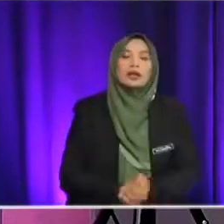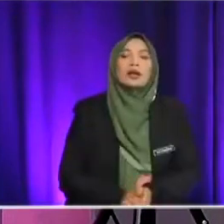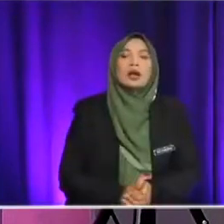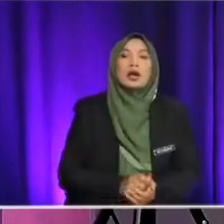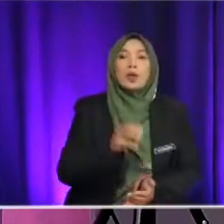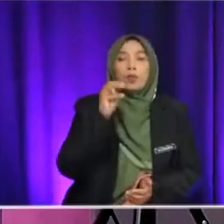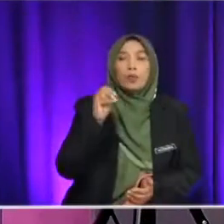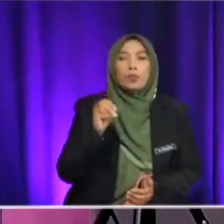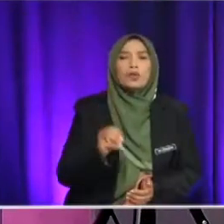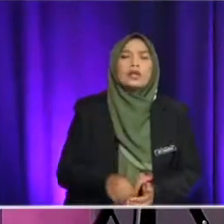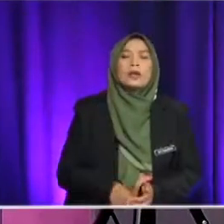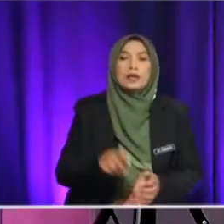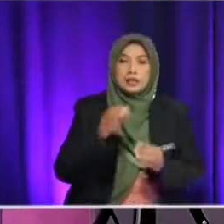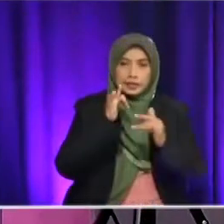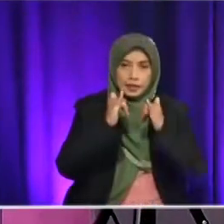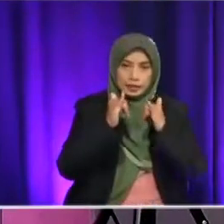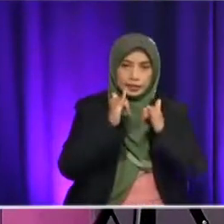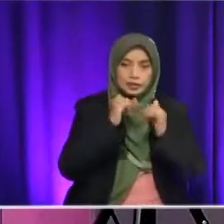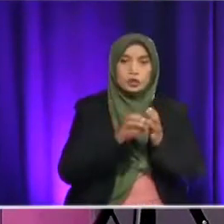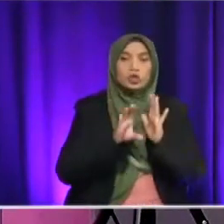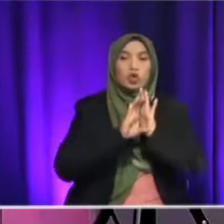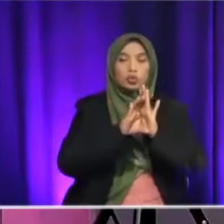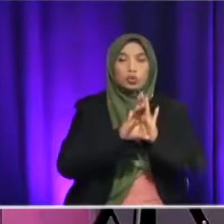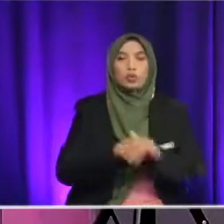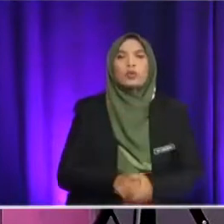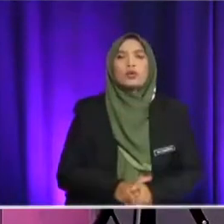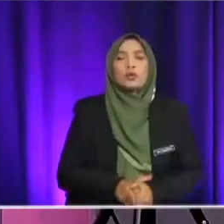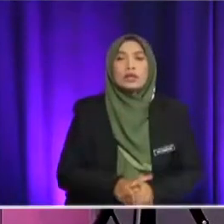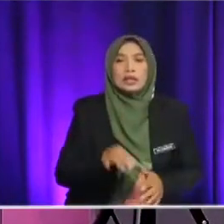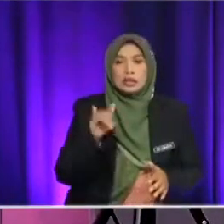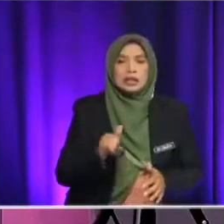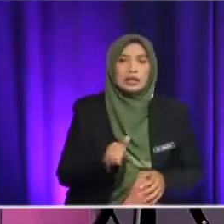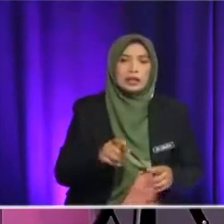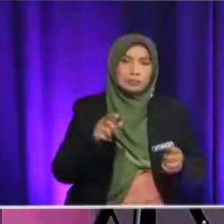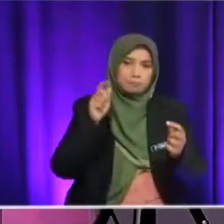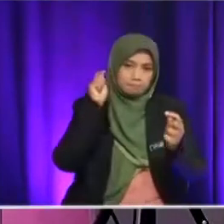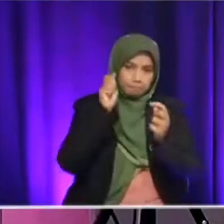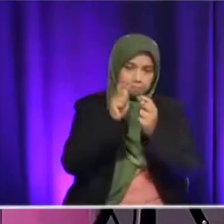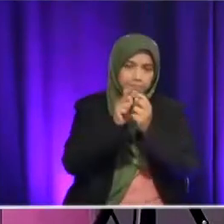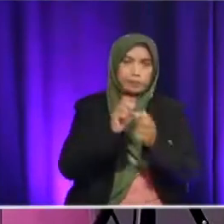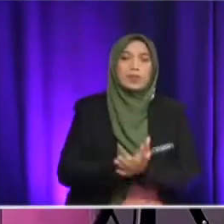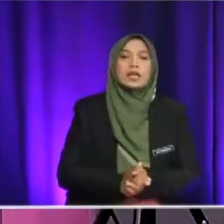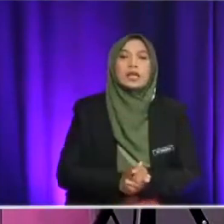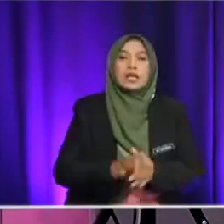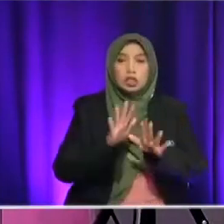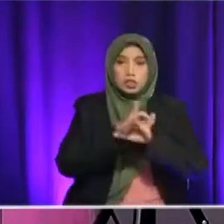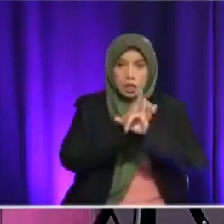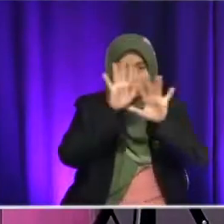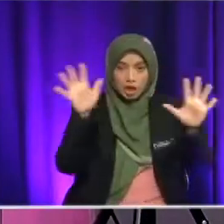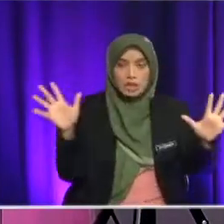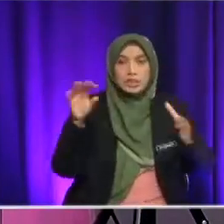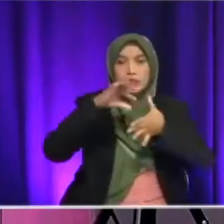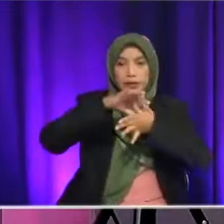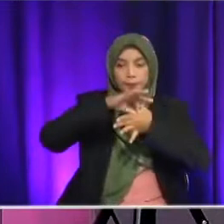perlu menyatakan contoh-contoh yang relevan bagi menyokong ataupun menjelaskan isi yang terdapat dalam